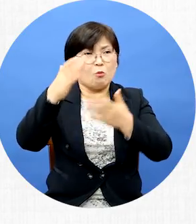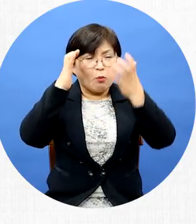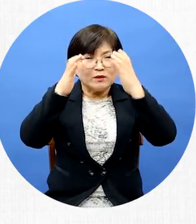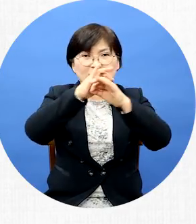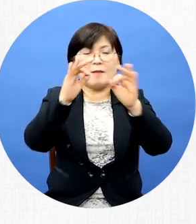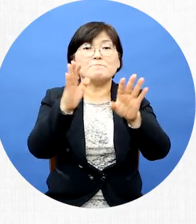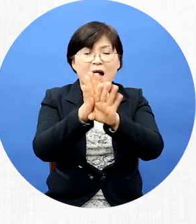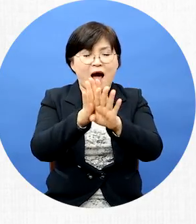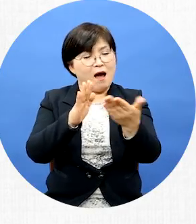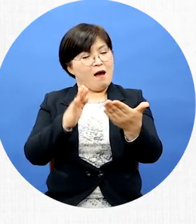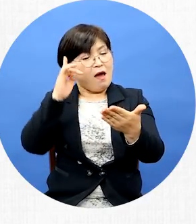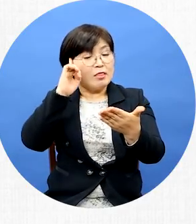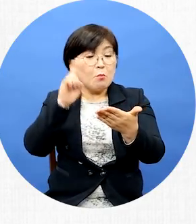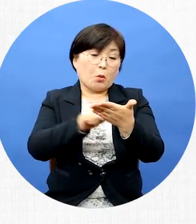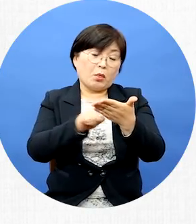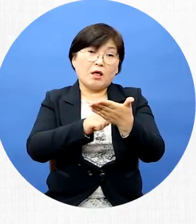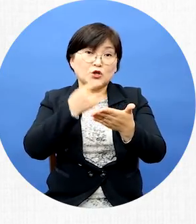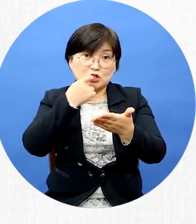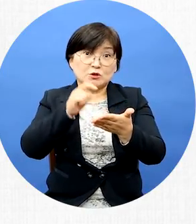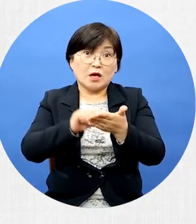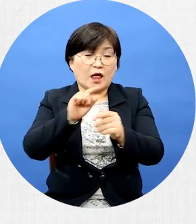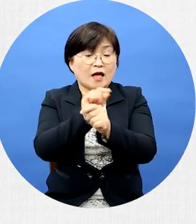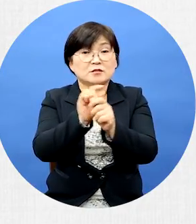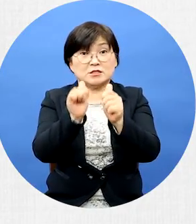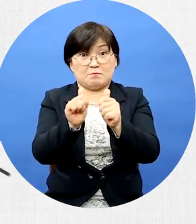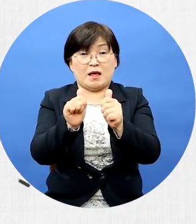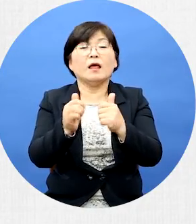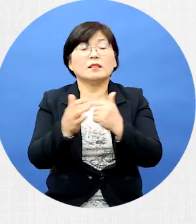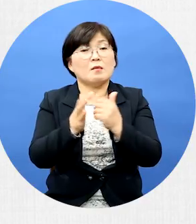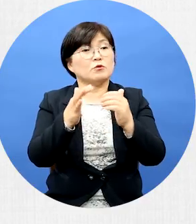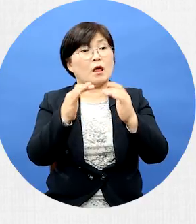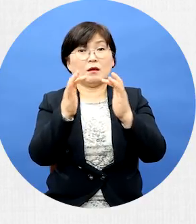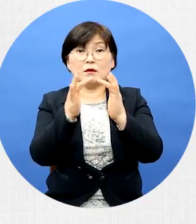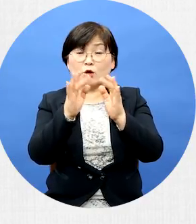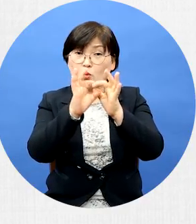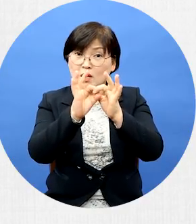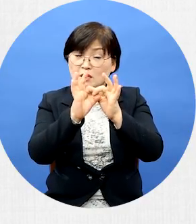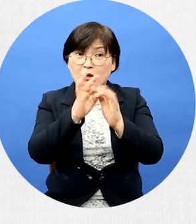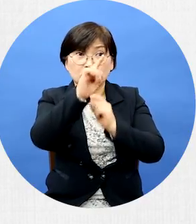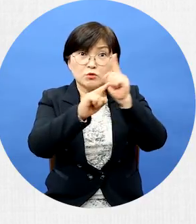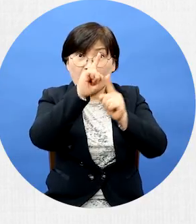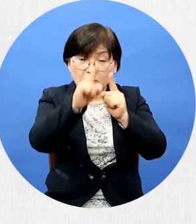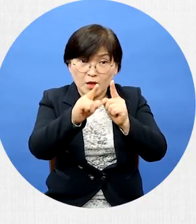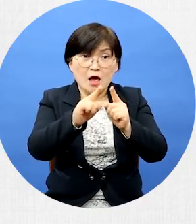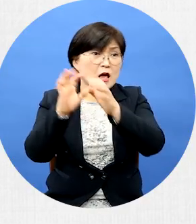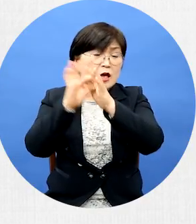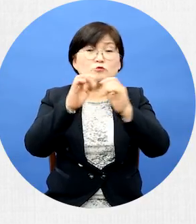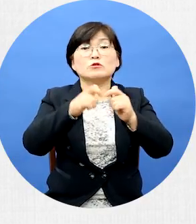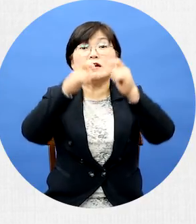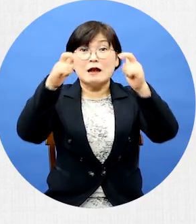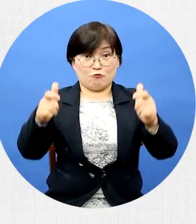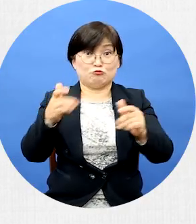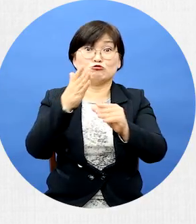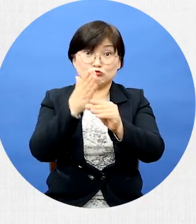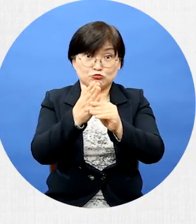없이 손안에서 해결되는 온라인 행정심판. 이렇게 온라인으로 행정심판을 청구한 비중은 지속적으로 늘고